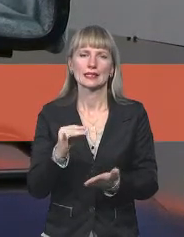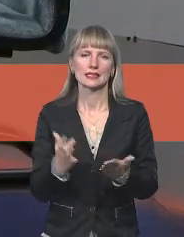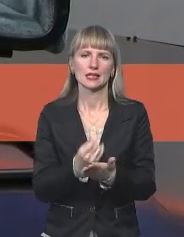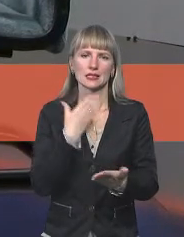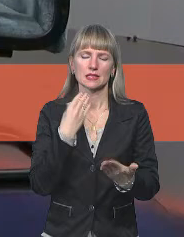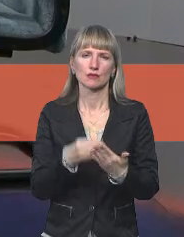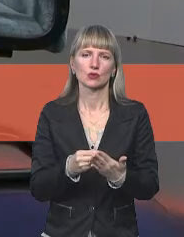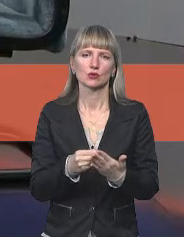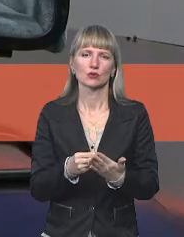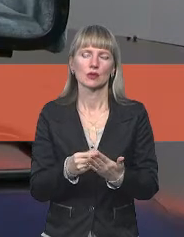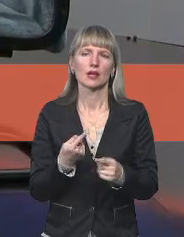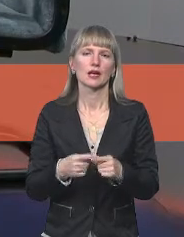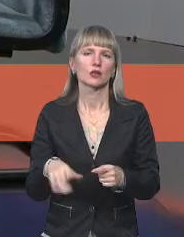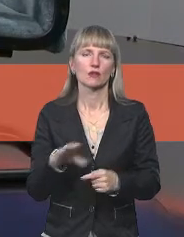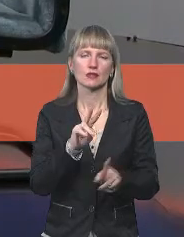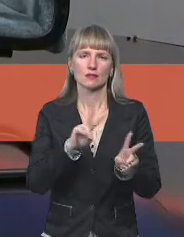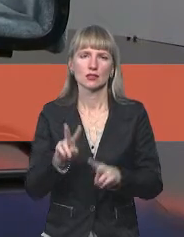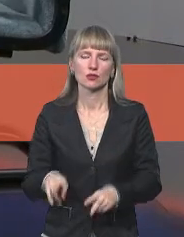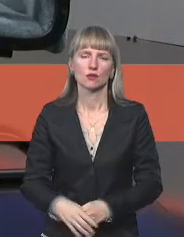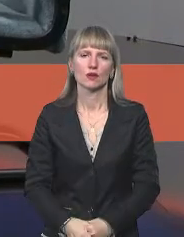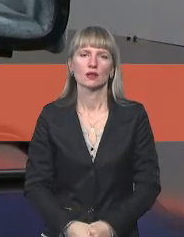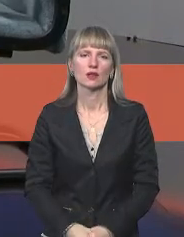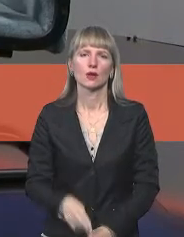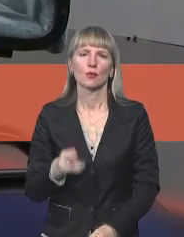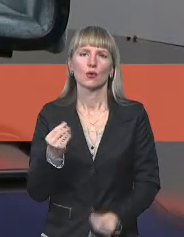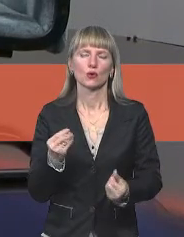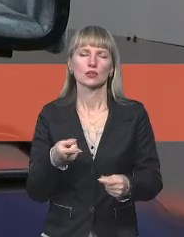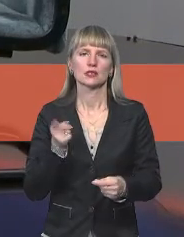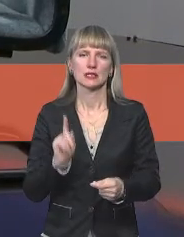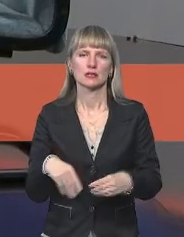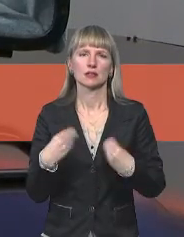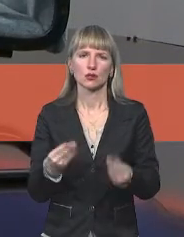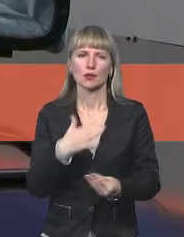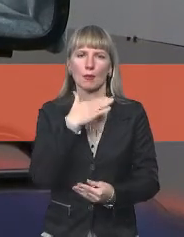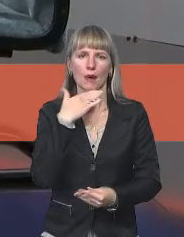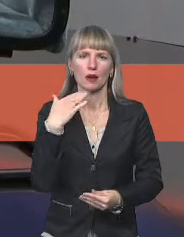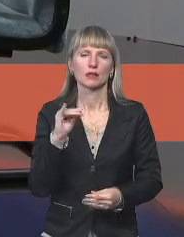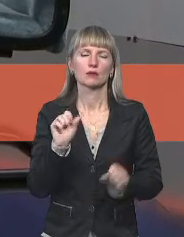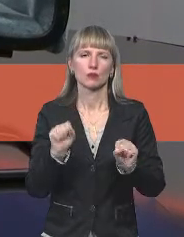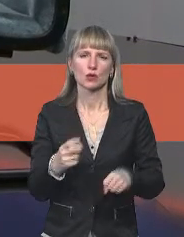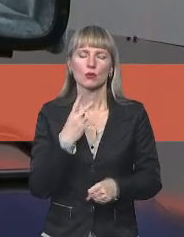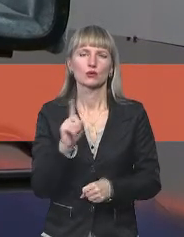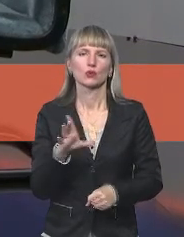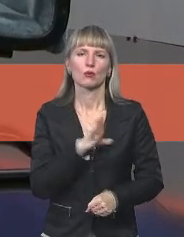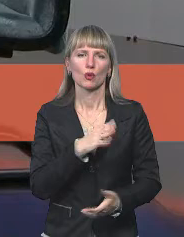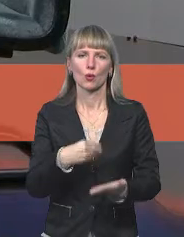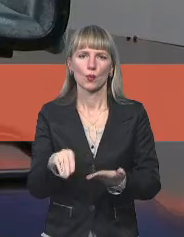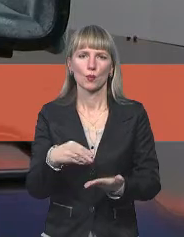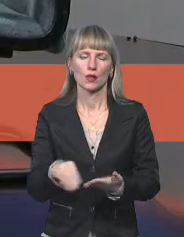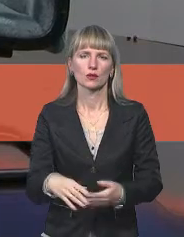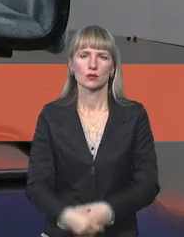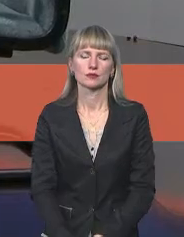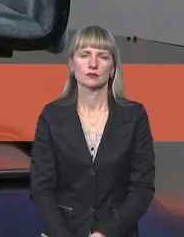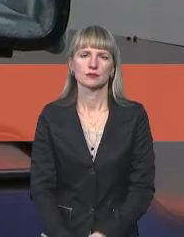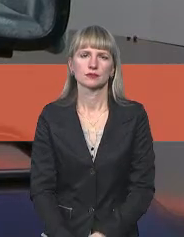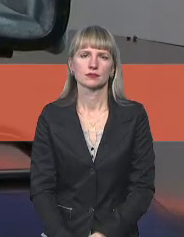свою. І це все відслідкувати, бо гроші дійсно виділяється багато, і можна подивитись, що було куплено.